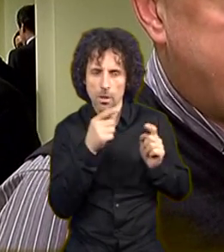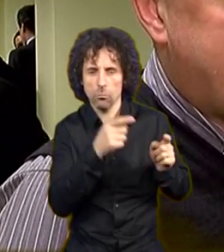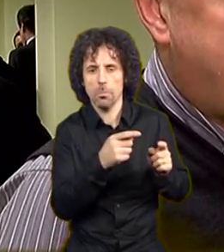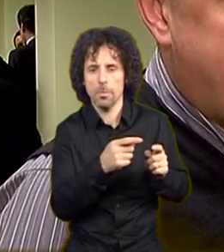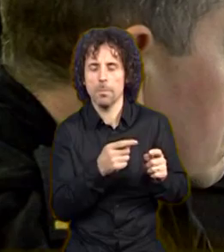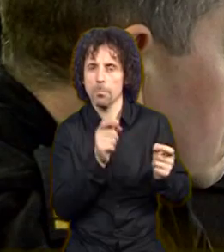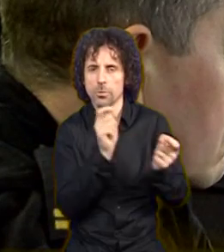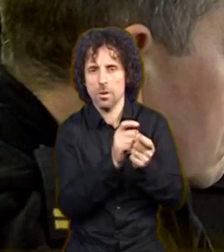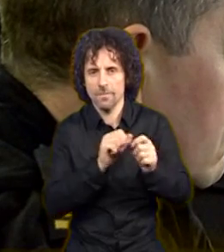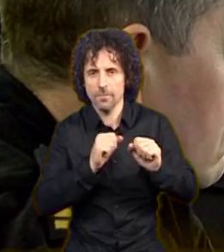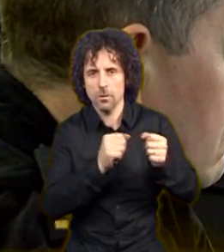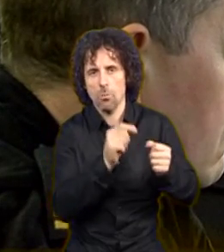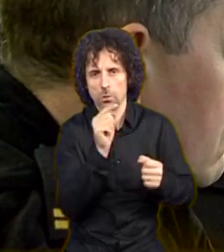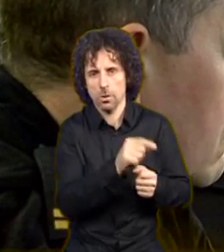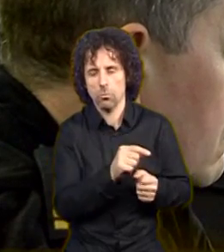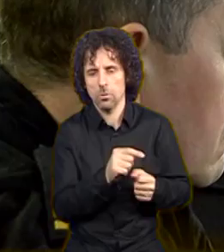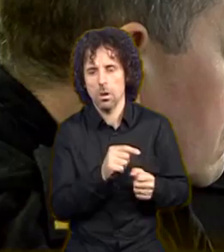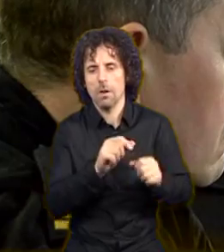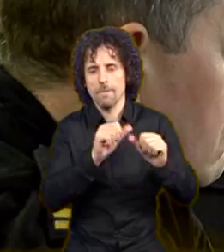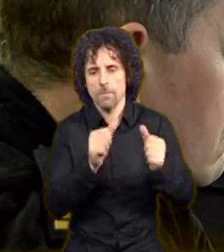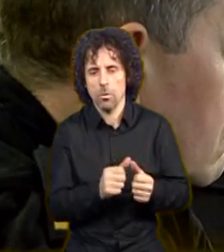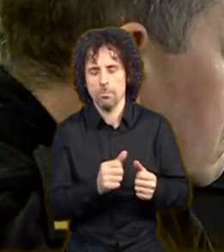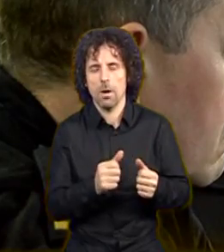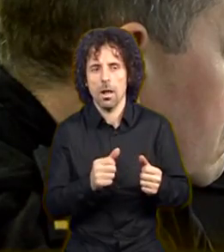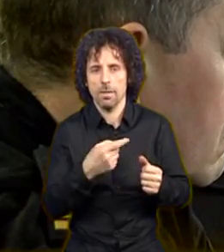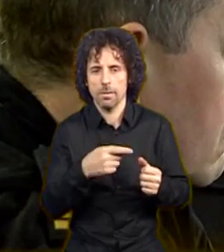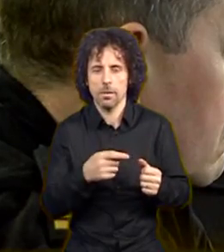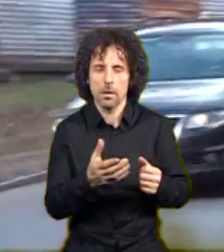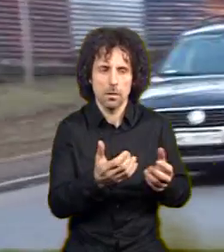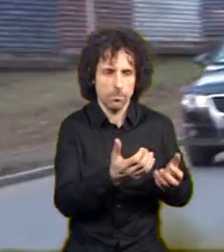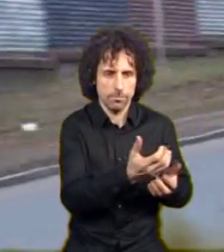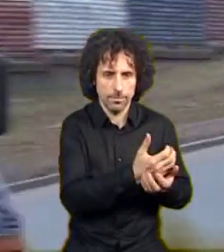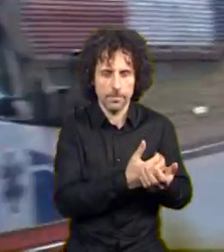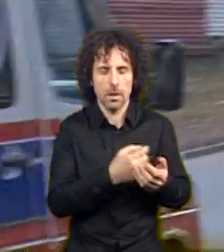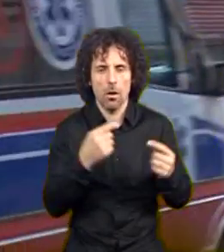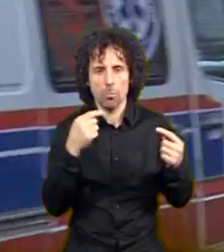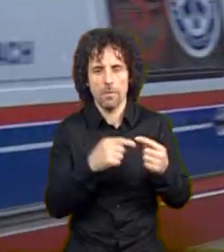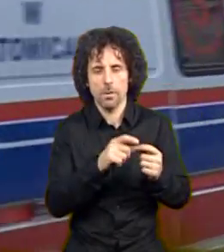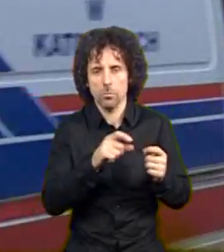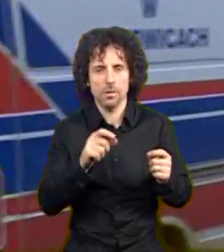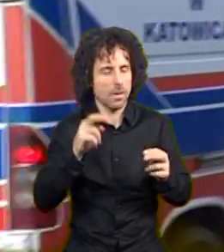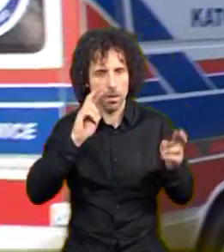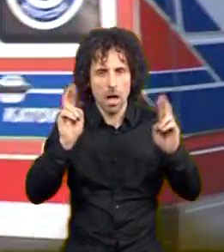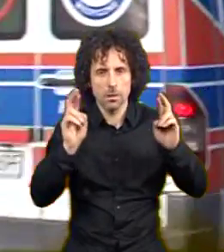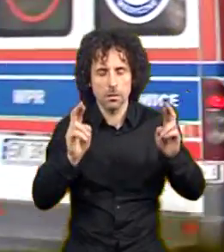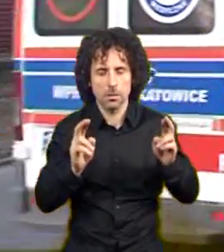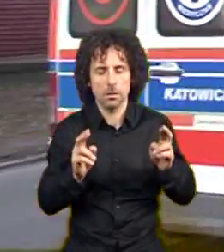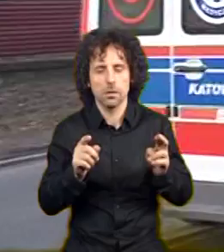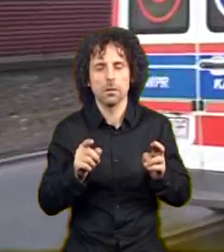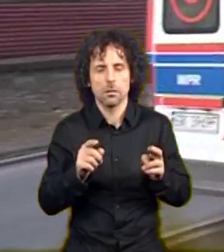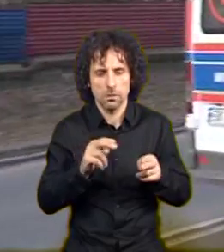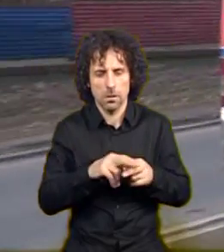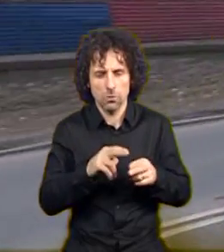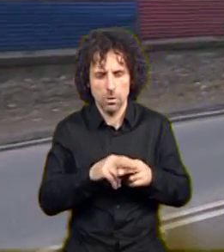kierunku, ażeby zapobiegać. Do tego potrzebne są odpowiednie dane i forma ich pozyskiwania, by w odpowiednim czasie zareagować.